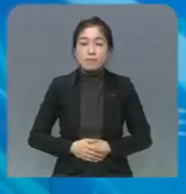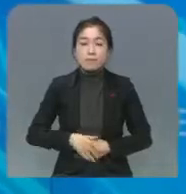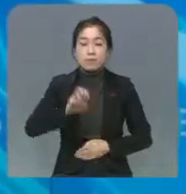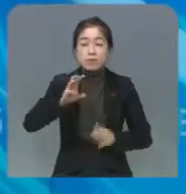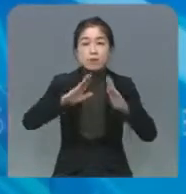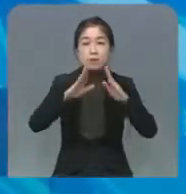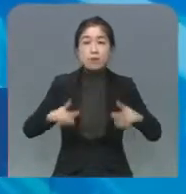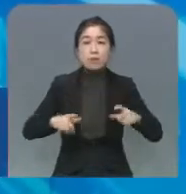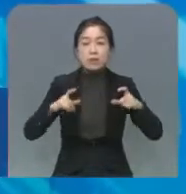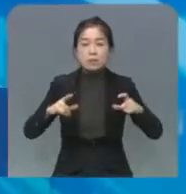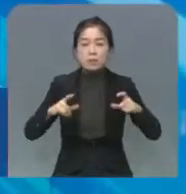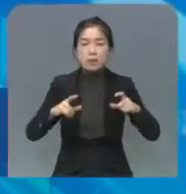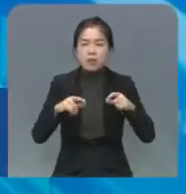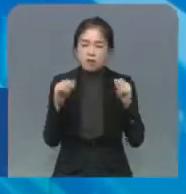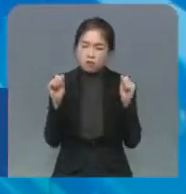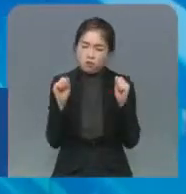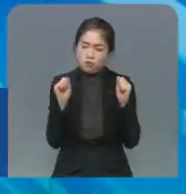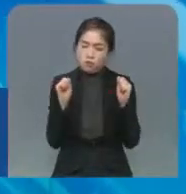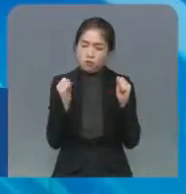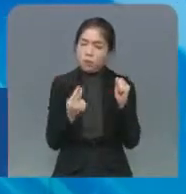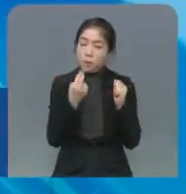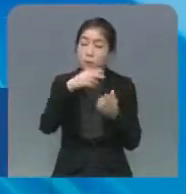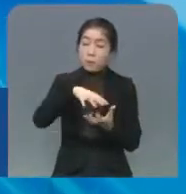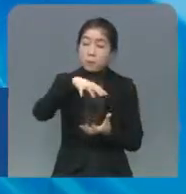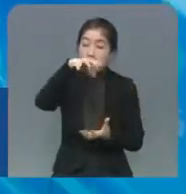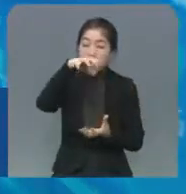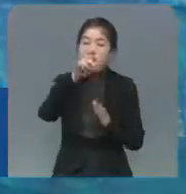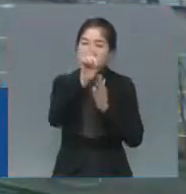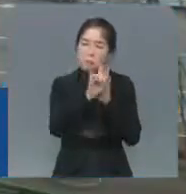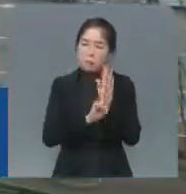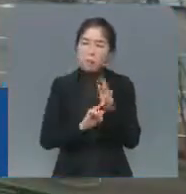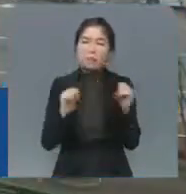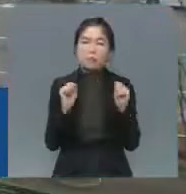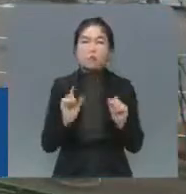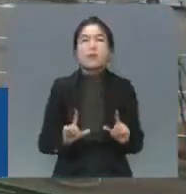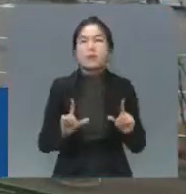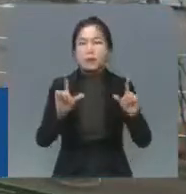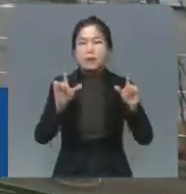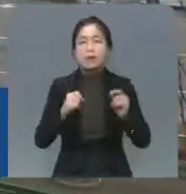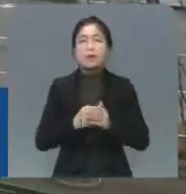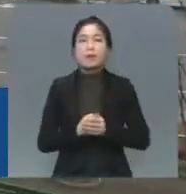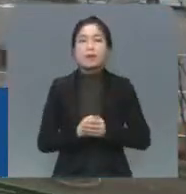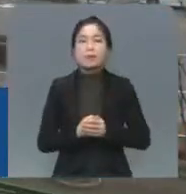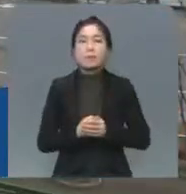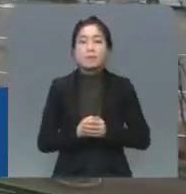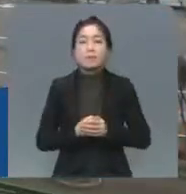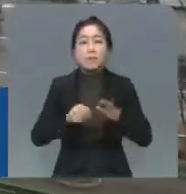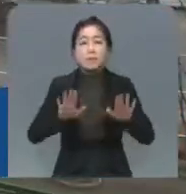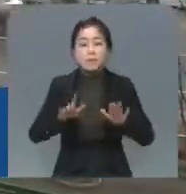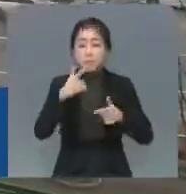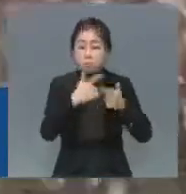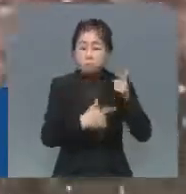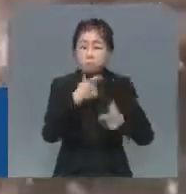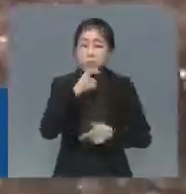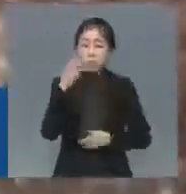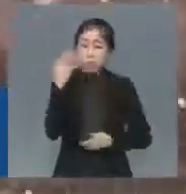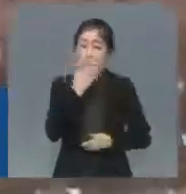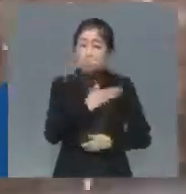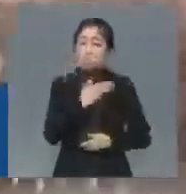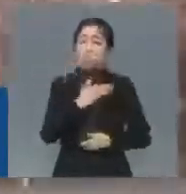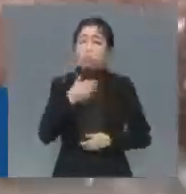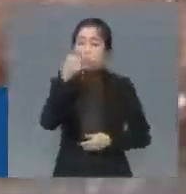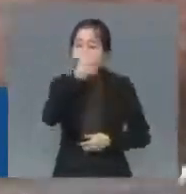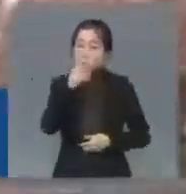황 교사는 지역은 찬 대륙고기압이 확장하면서 기온이 떨어져 추운 날씨를 보이고 있습니다 현재 목포와 여수 광양